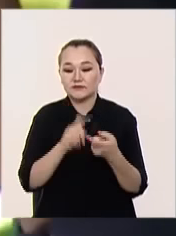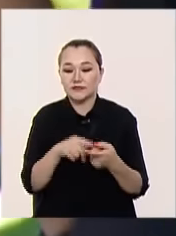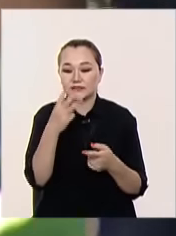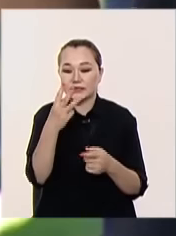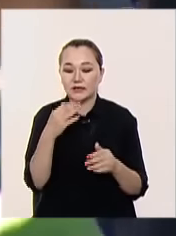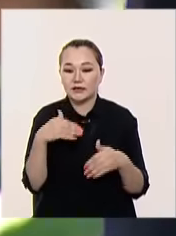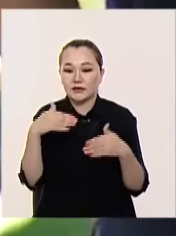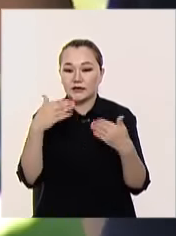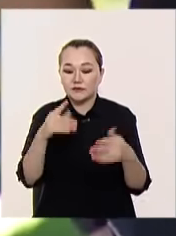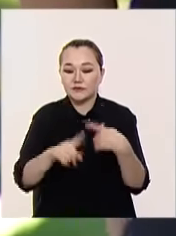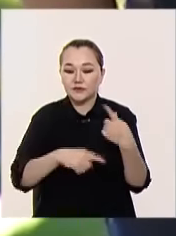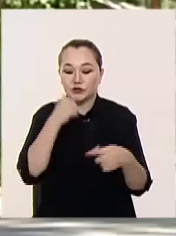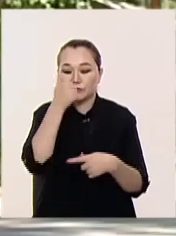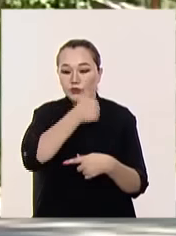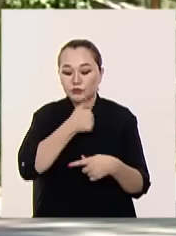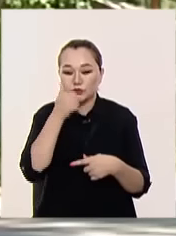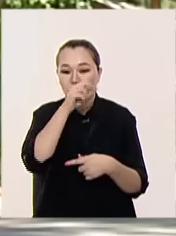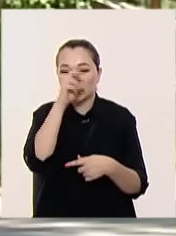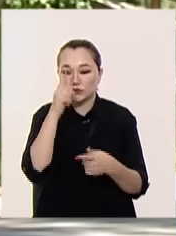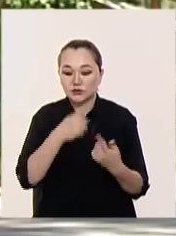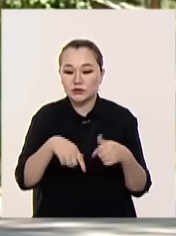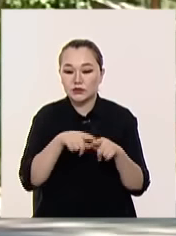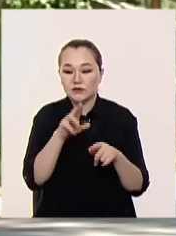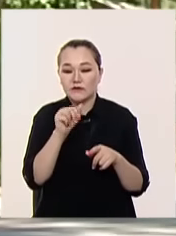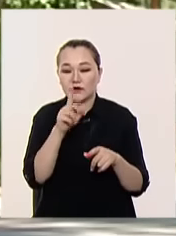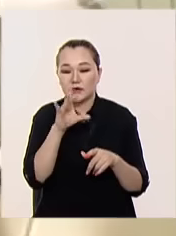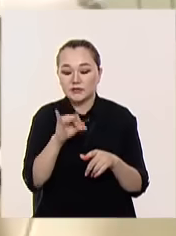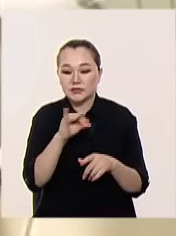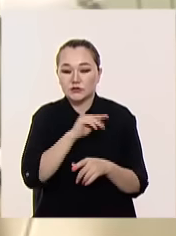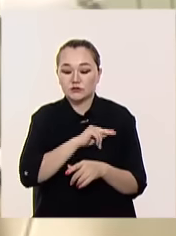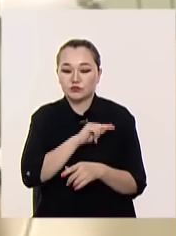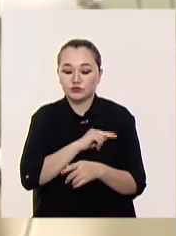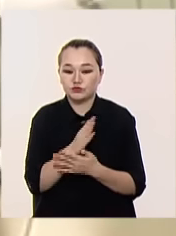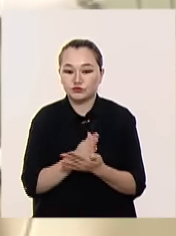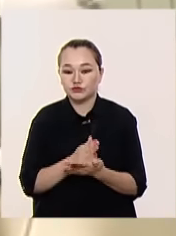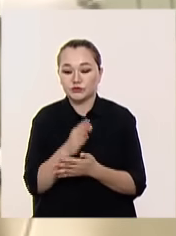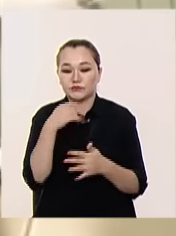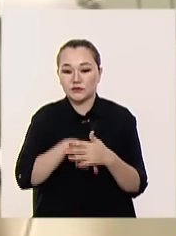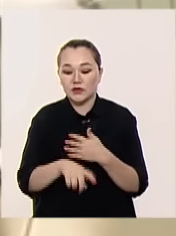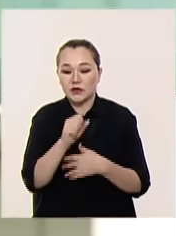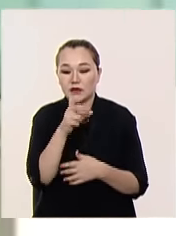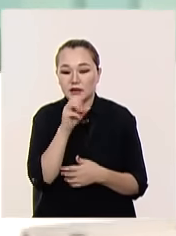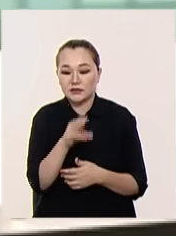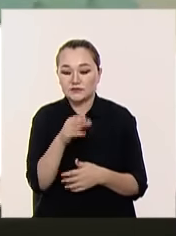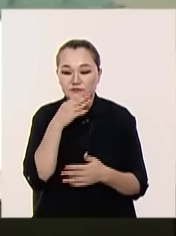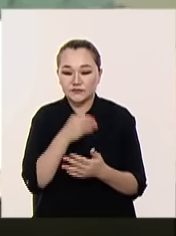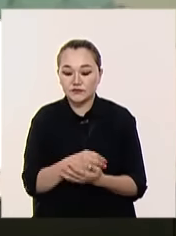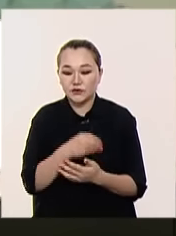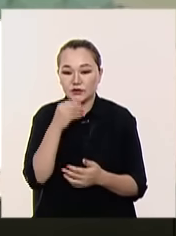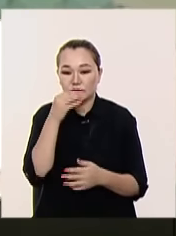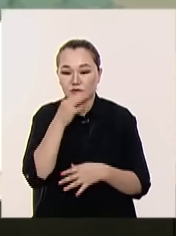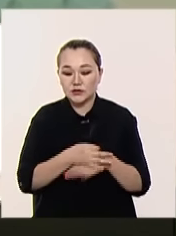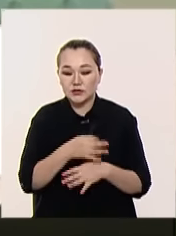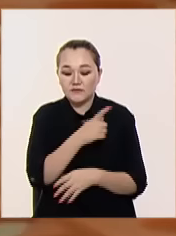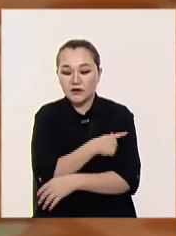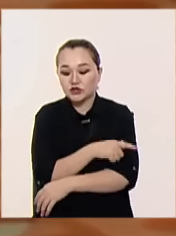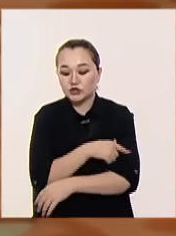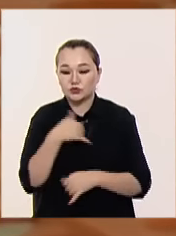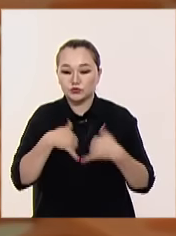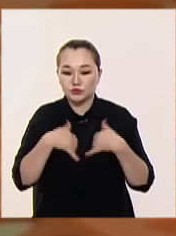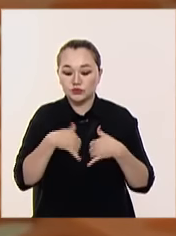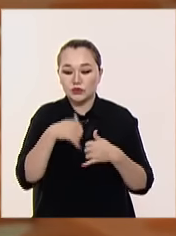сәйкес келесі жылы мемлекеттік кәсіпорындар мен квазимемлекеттік сектор қызметкерлері меншігіндегі активтері жайлы есеп бере бастайды. Яғни дәрігер, мұғалім